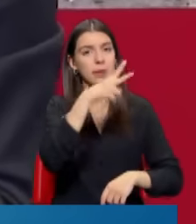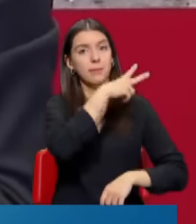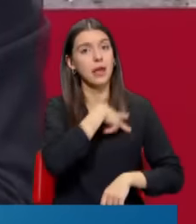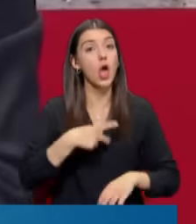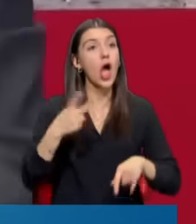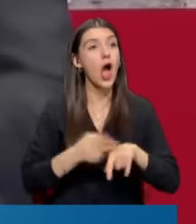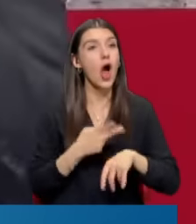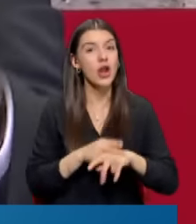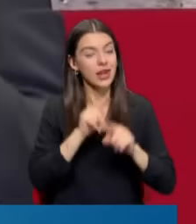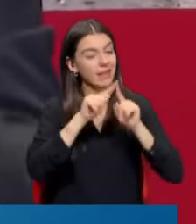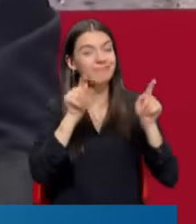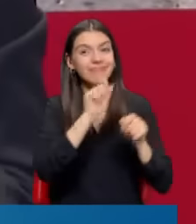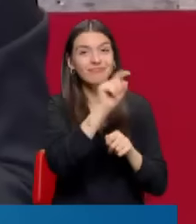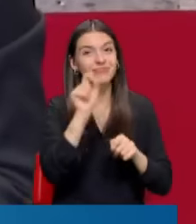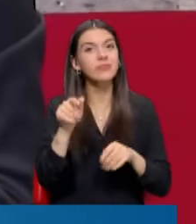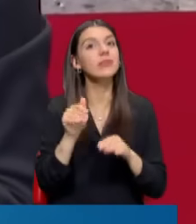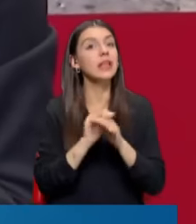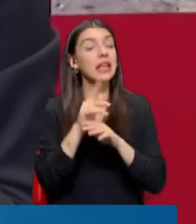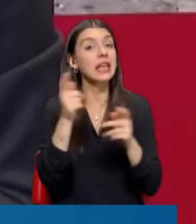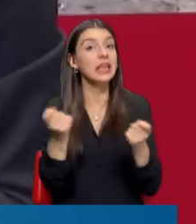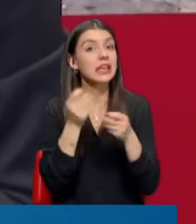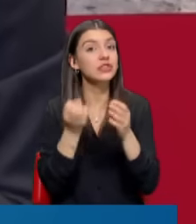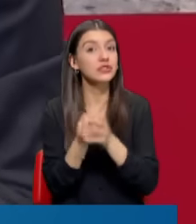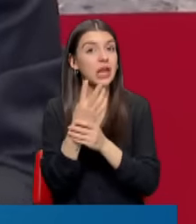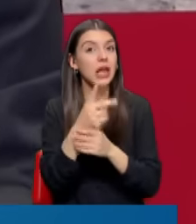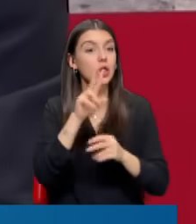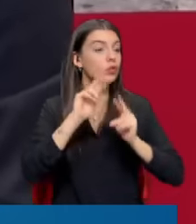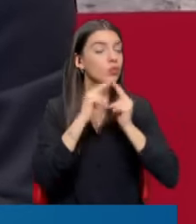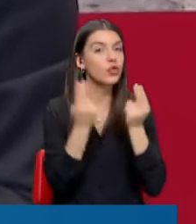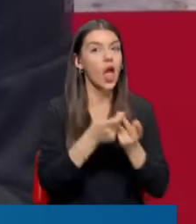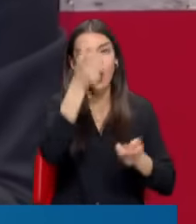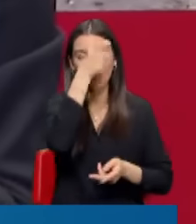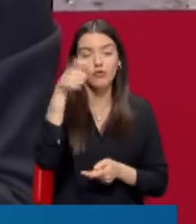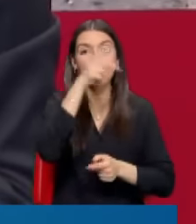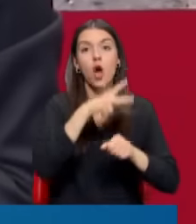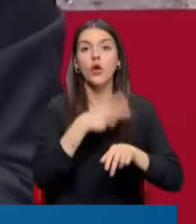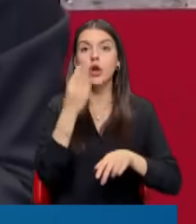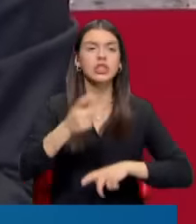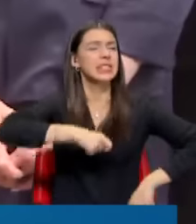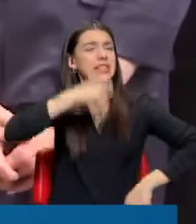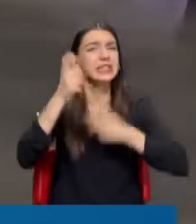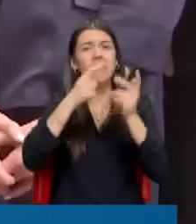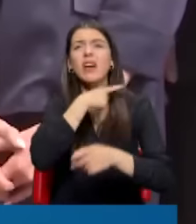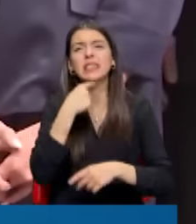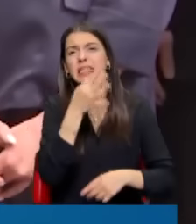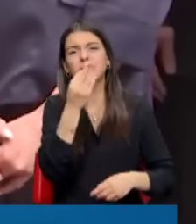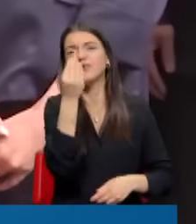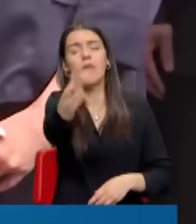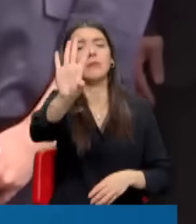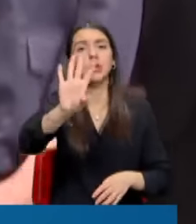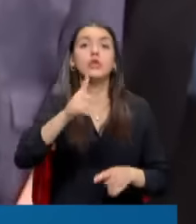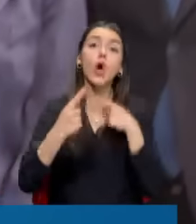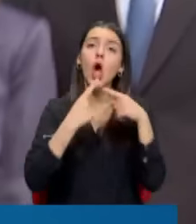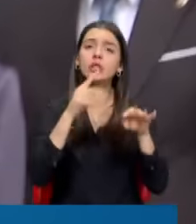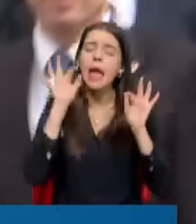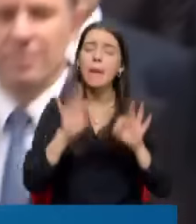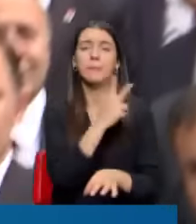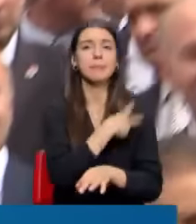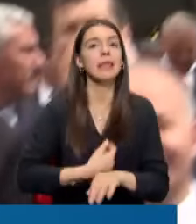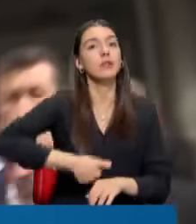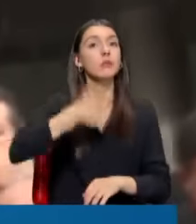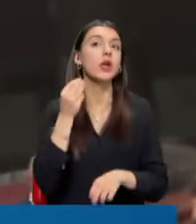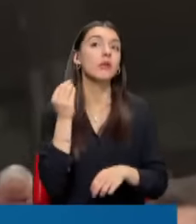kentler yaratarak tüm Türkiye'ye, tüm dünyaya örnek olacağız. İsrafa asla izin vermeyeceğiz. Konuşan her belediye başkanı